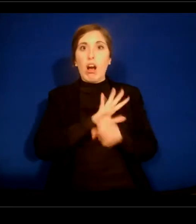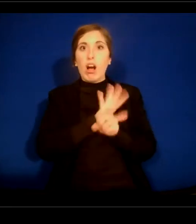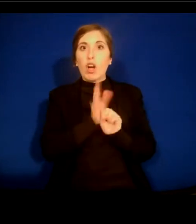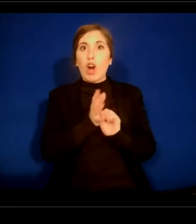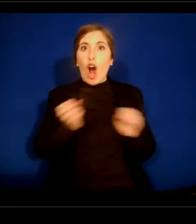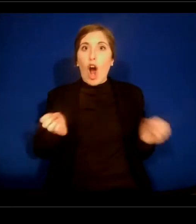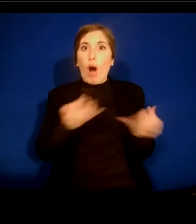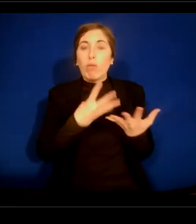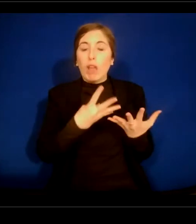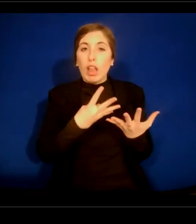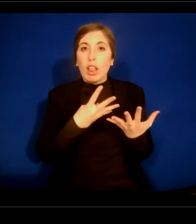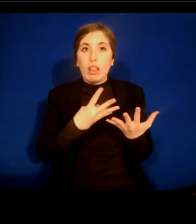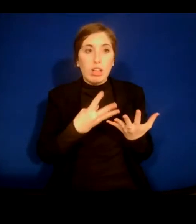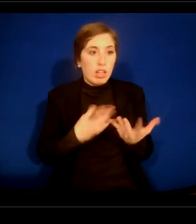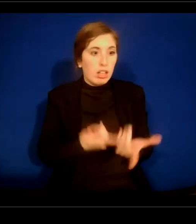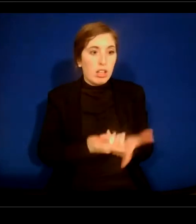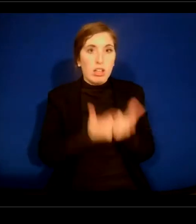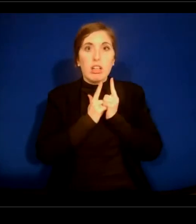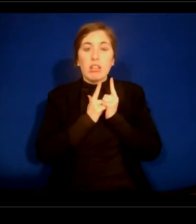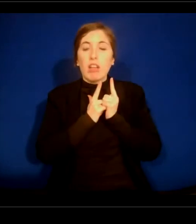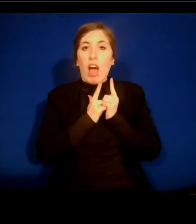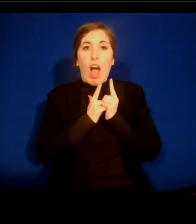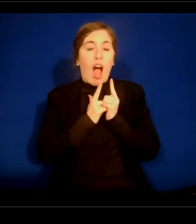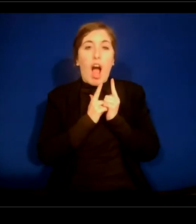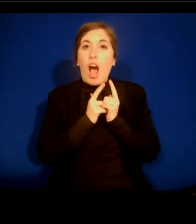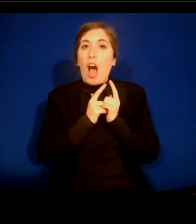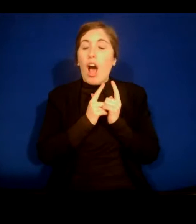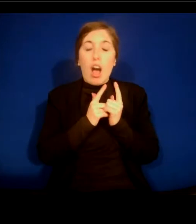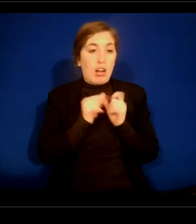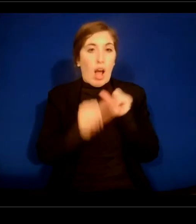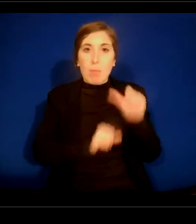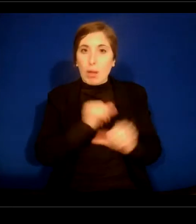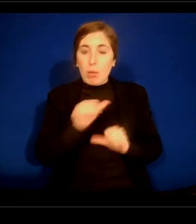diciamo, introdotto a un altro cambiamento così molto